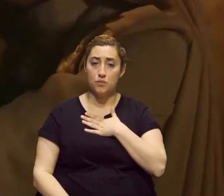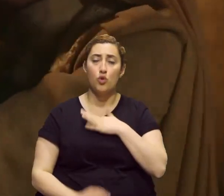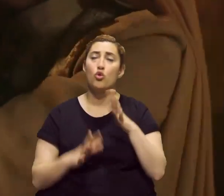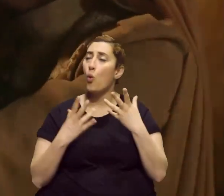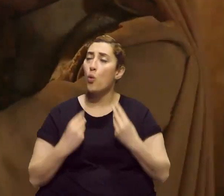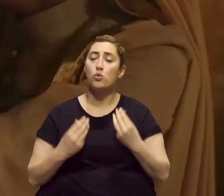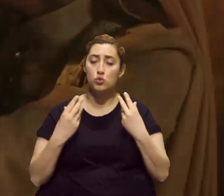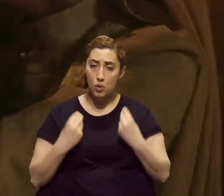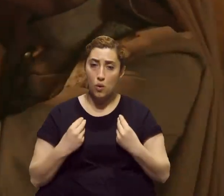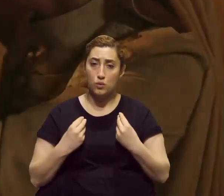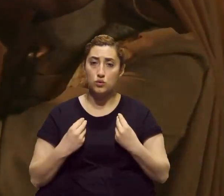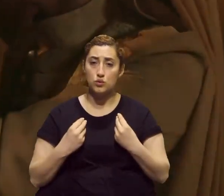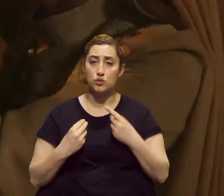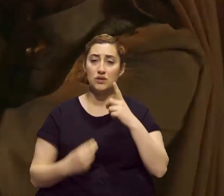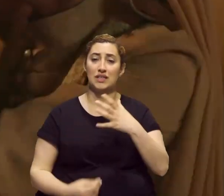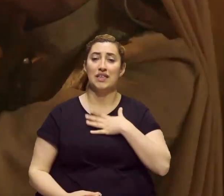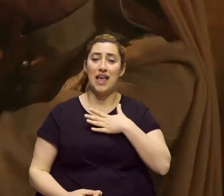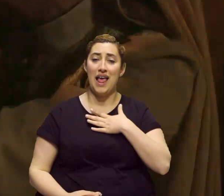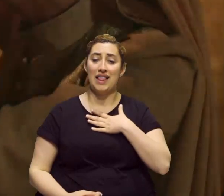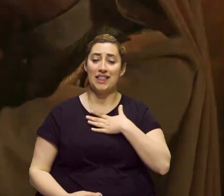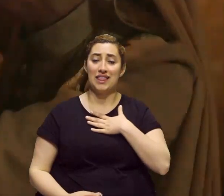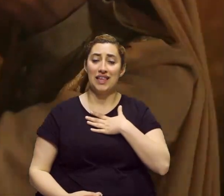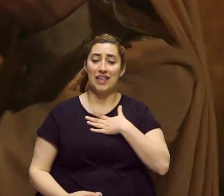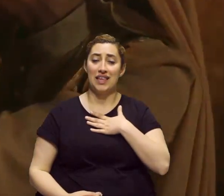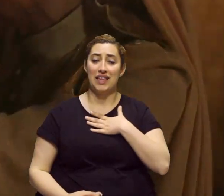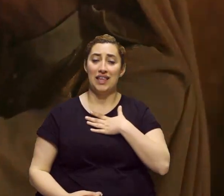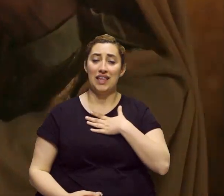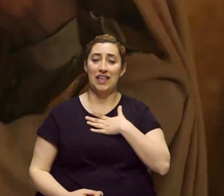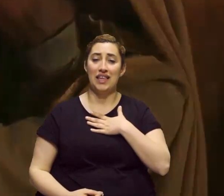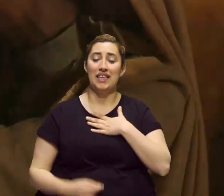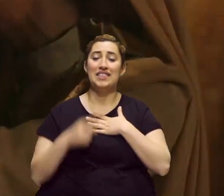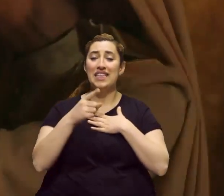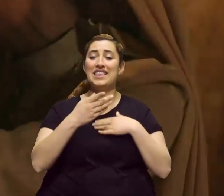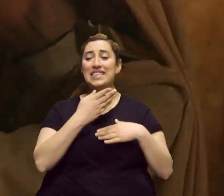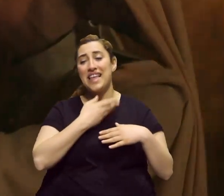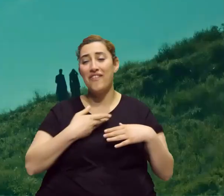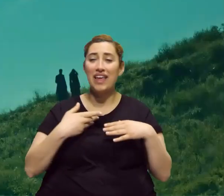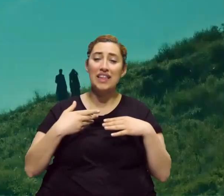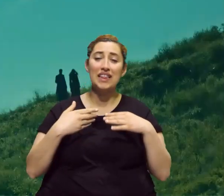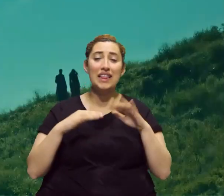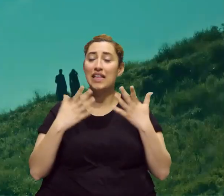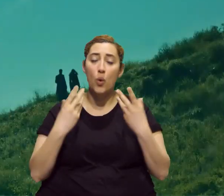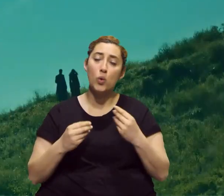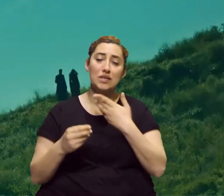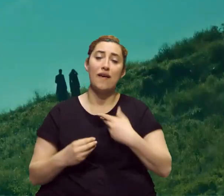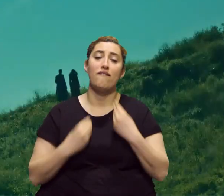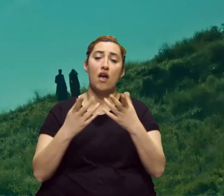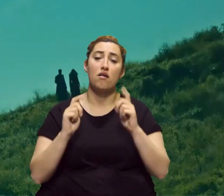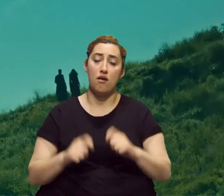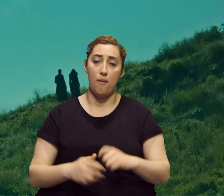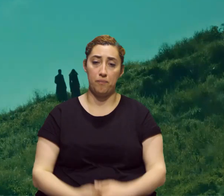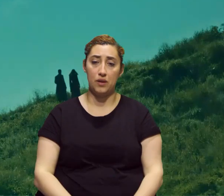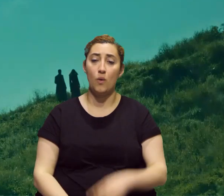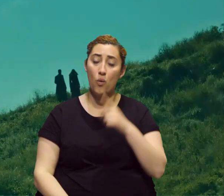Ne olursa olsun kendi üslubunca sevebildiği kadar sevdi o seni. Yeşil bir tepedeler. Leyla hücrede